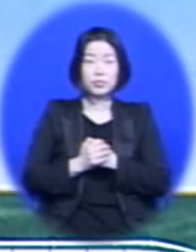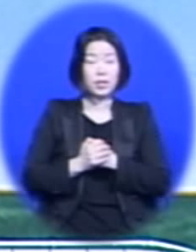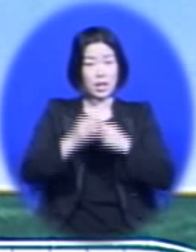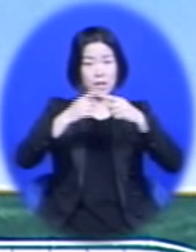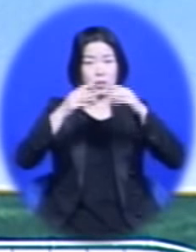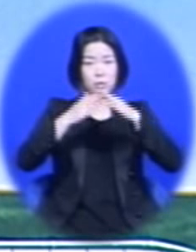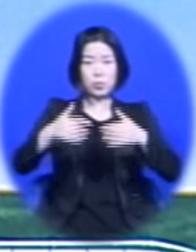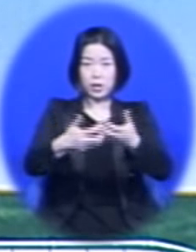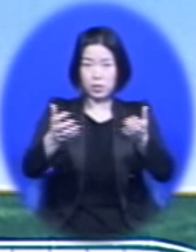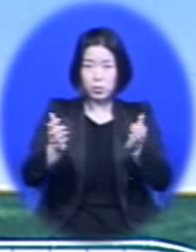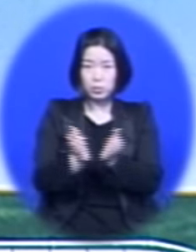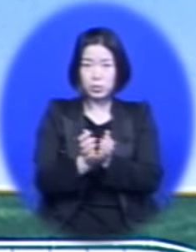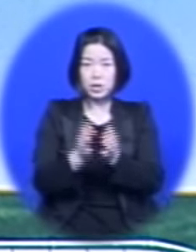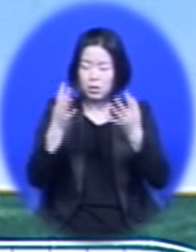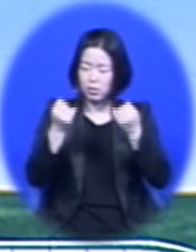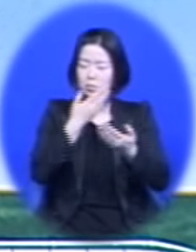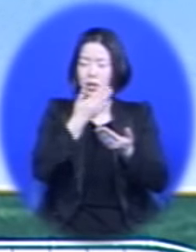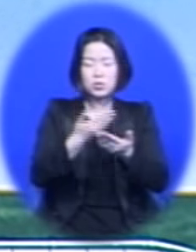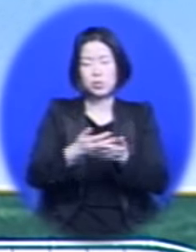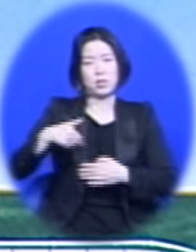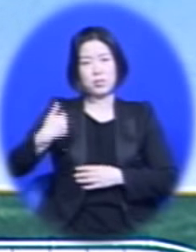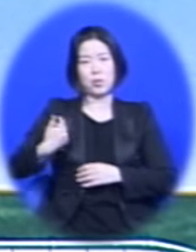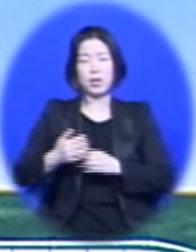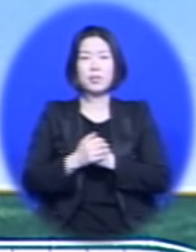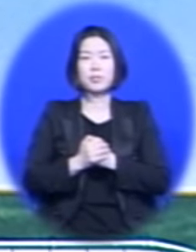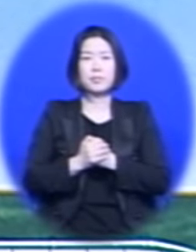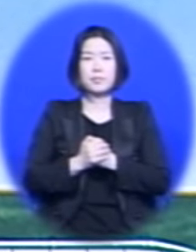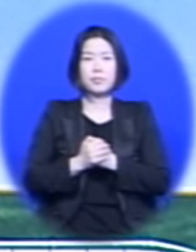교회 공동체가 얼마나 중요한지 모릅니다.